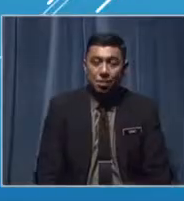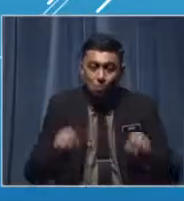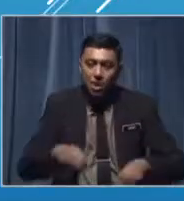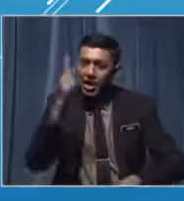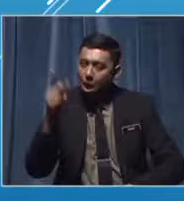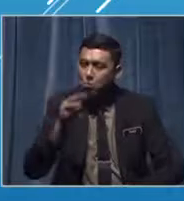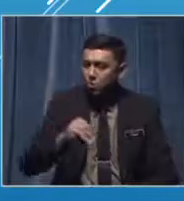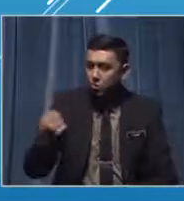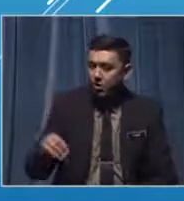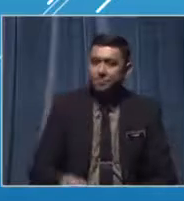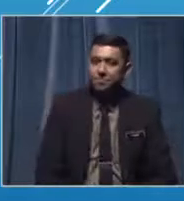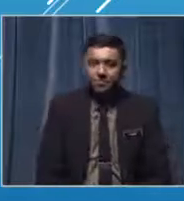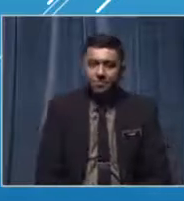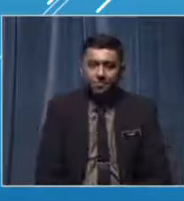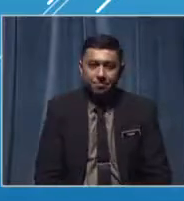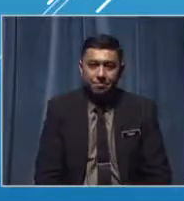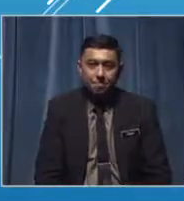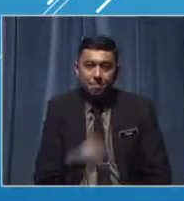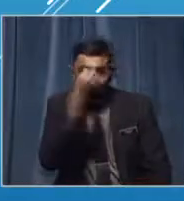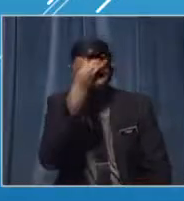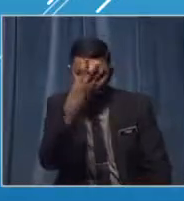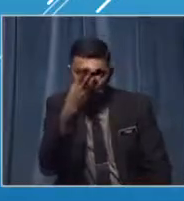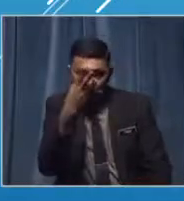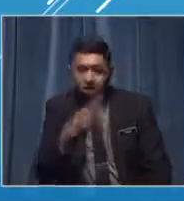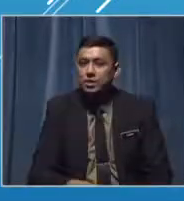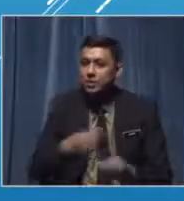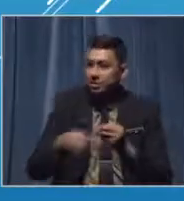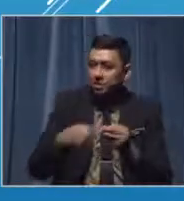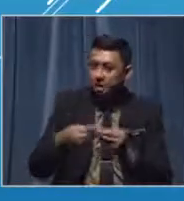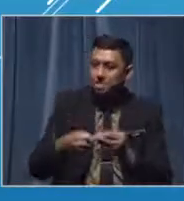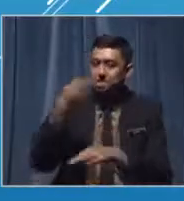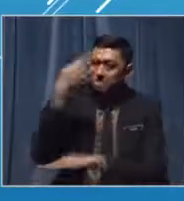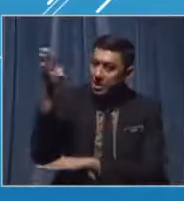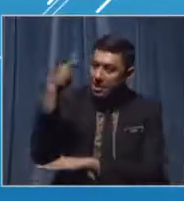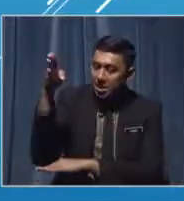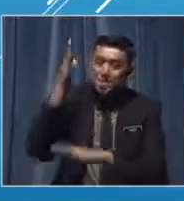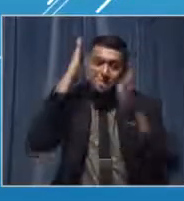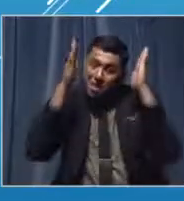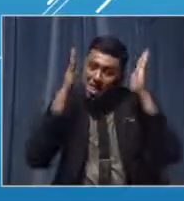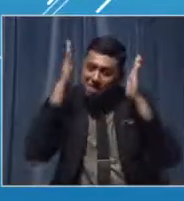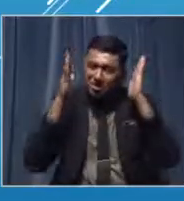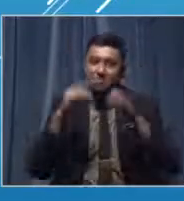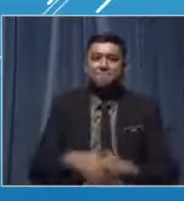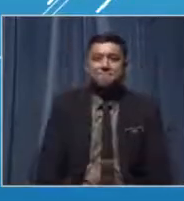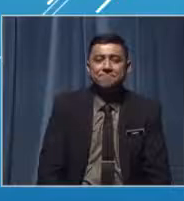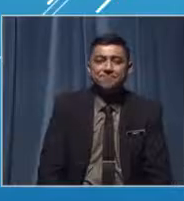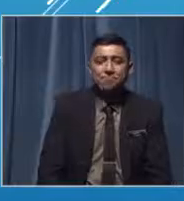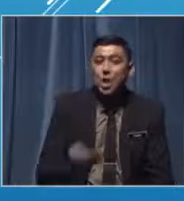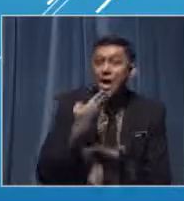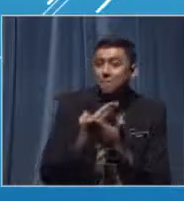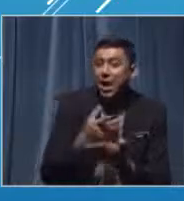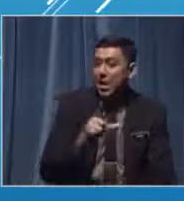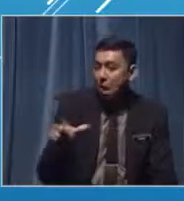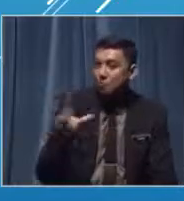Bolehkah murid-murid menyatakan berkenaan bendera Malaysia? Baiklah